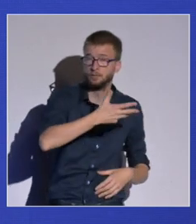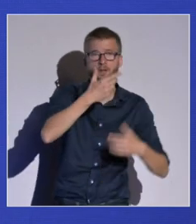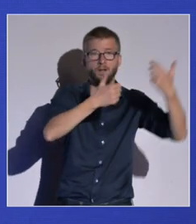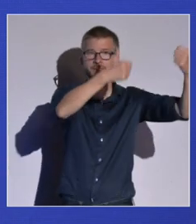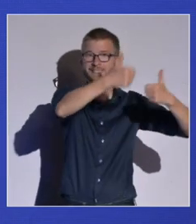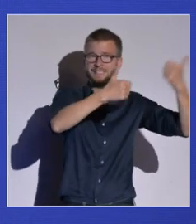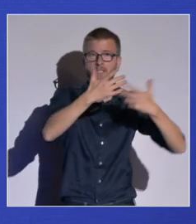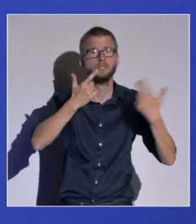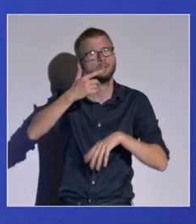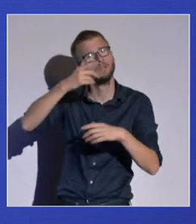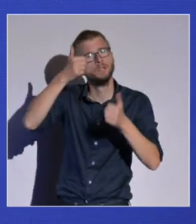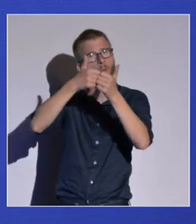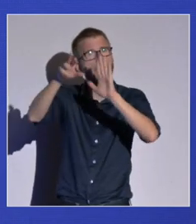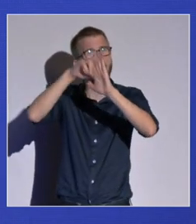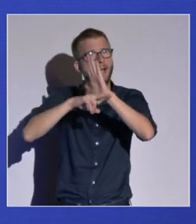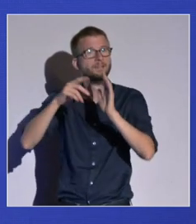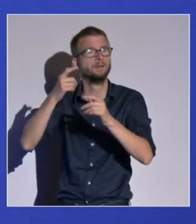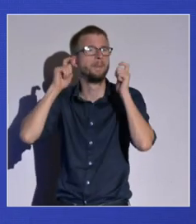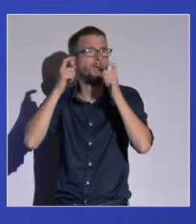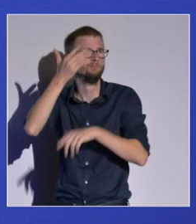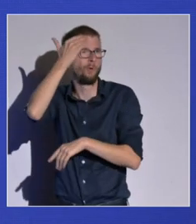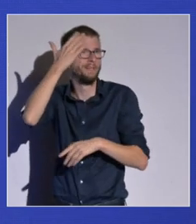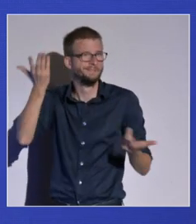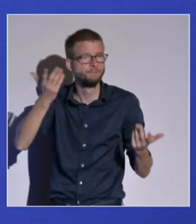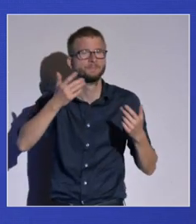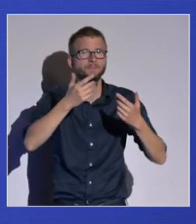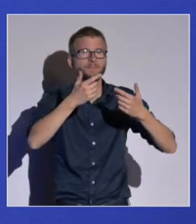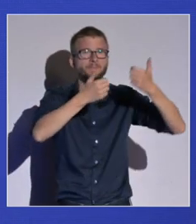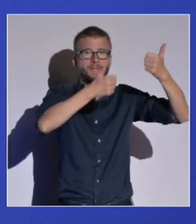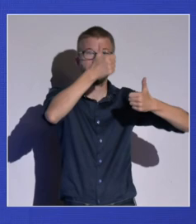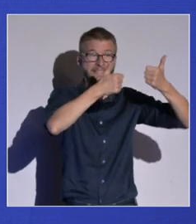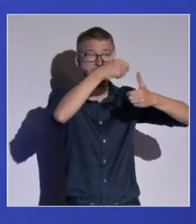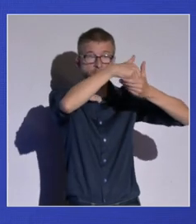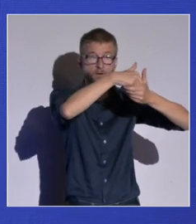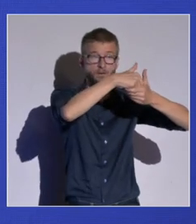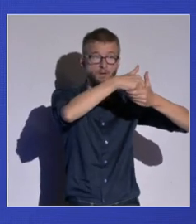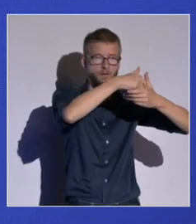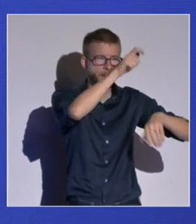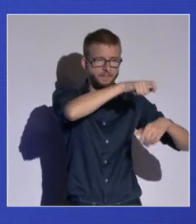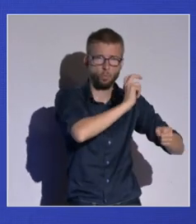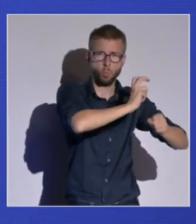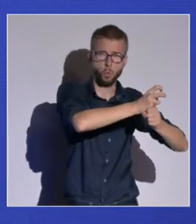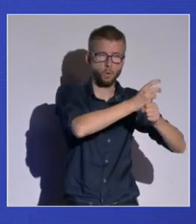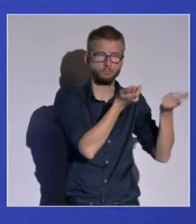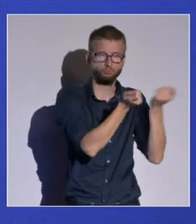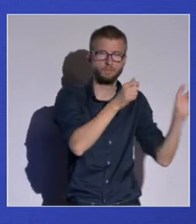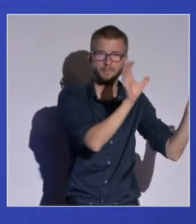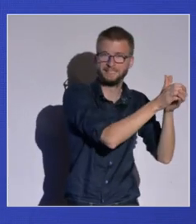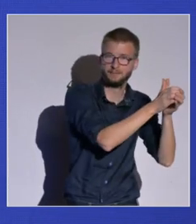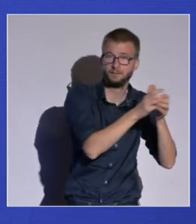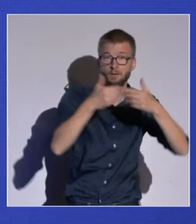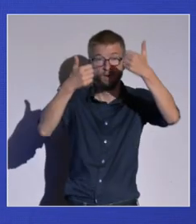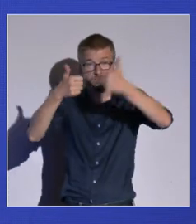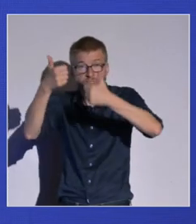de Bayrou, que vous connaissez bien, les partis se tiennent par leur noyau dur. Et donc, la bipolarisation, c'est